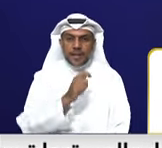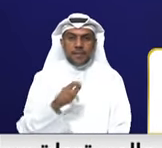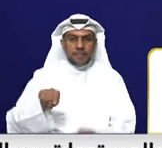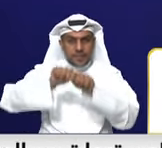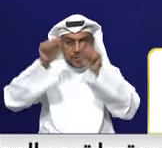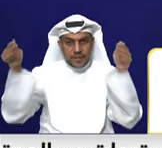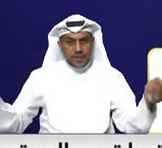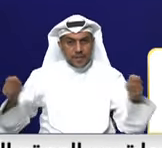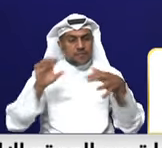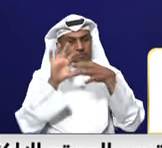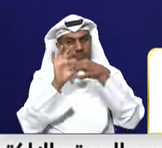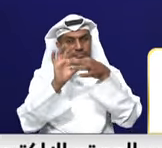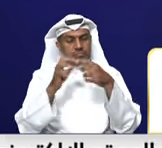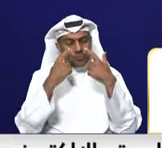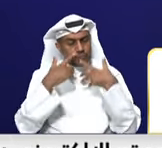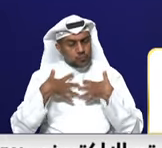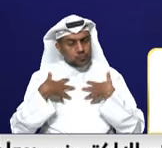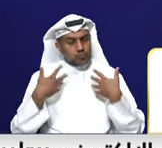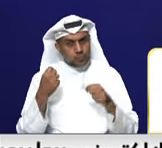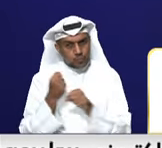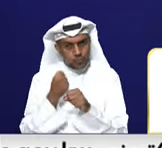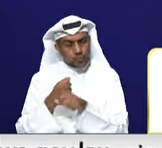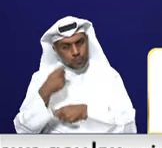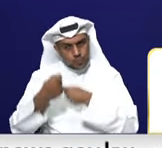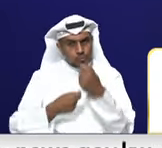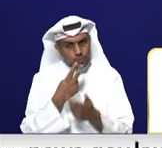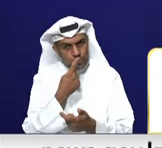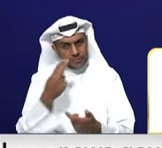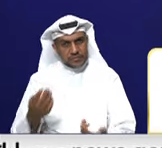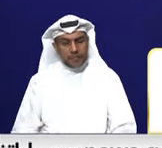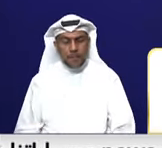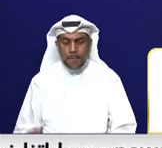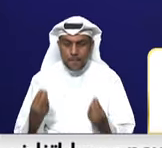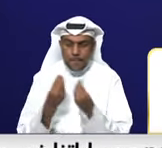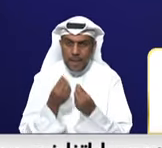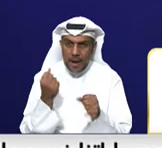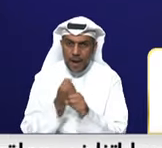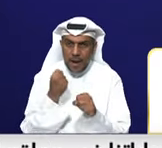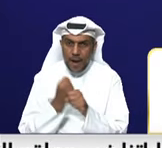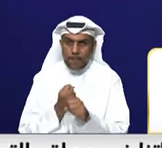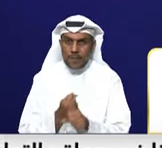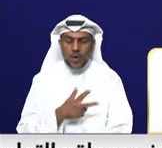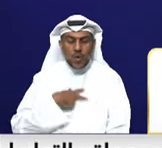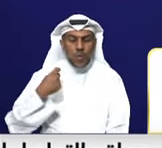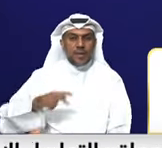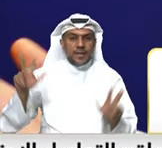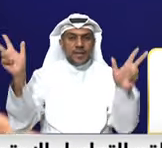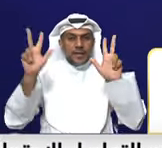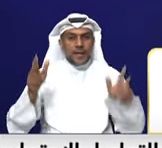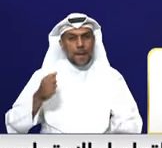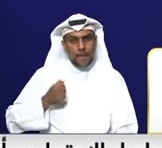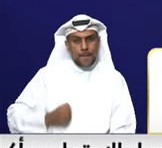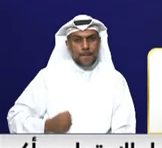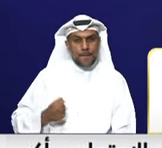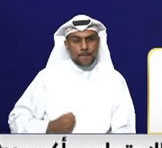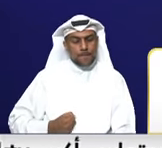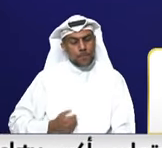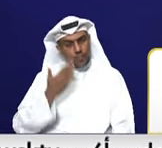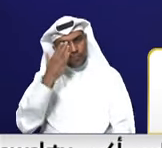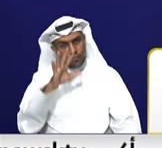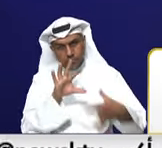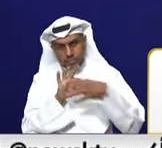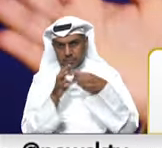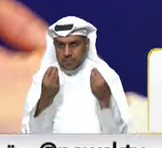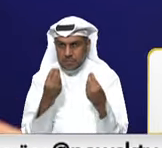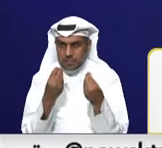كان في تغطية كبيرة، وطبعا غطينا جانب بتاع وزير الإعلام البحريني وكلمة وزير الإعلام